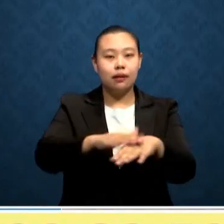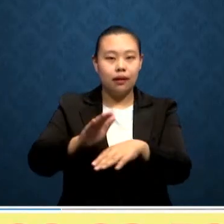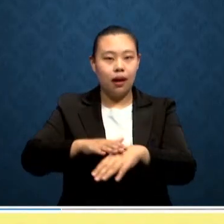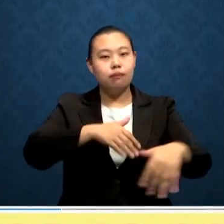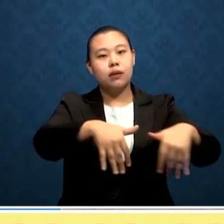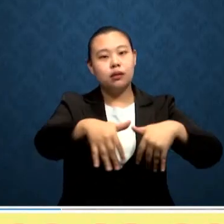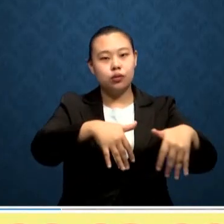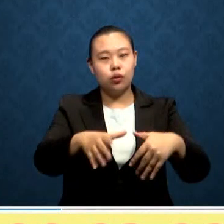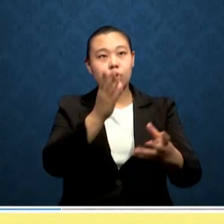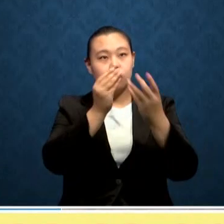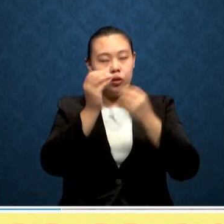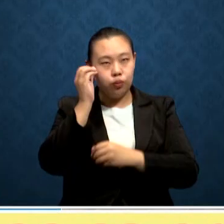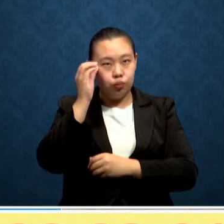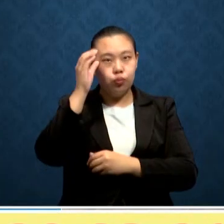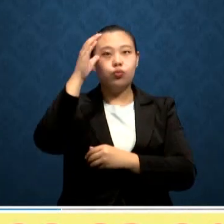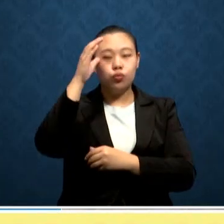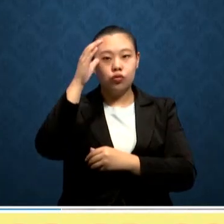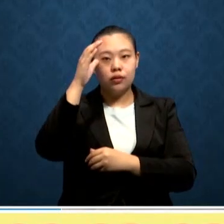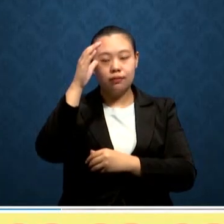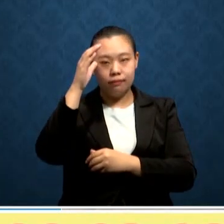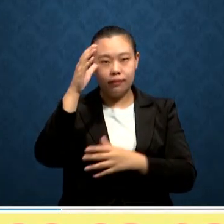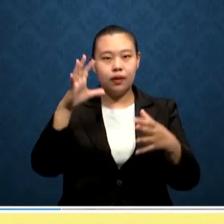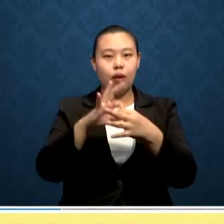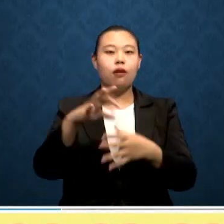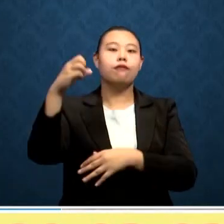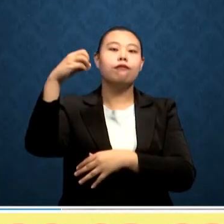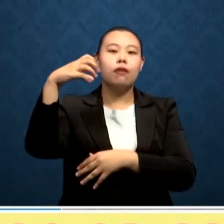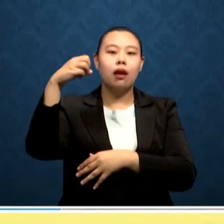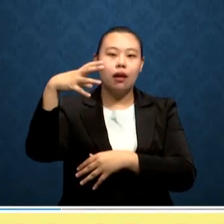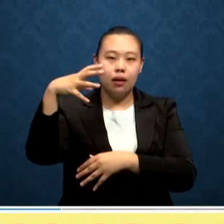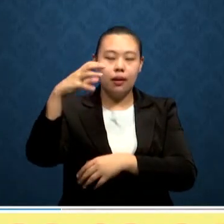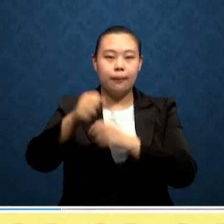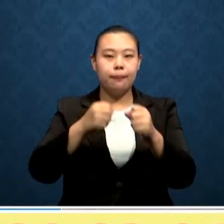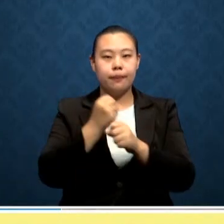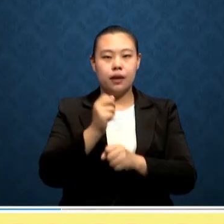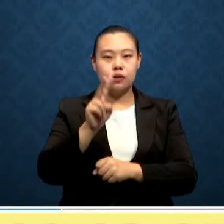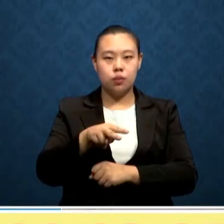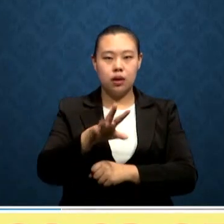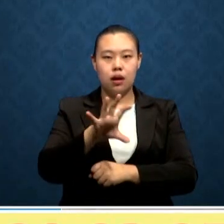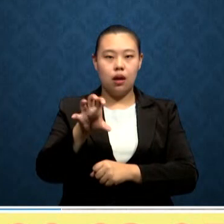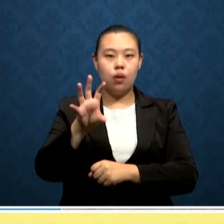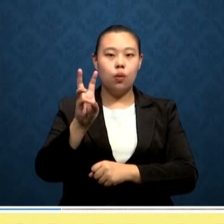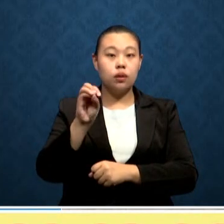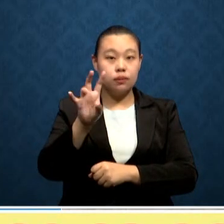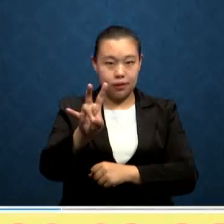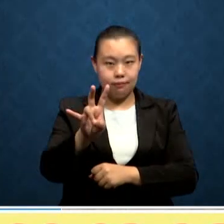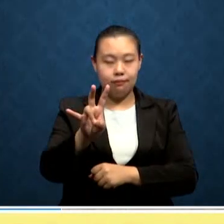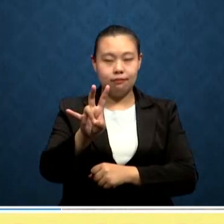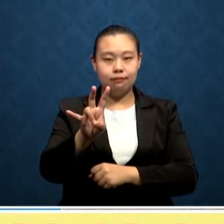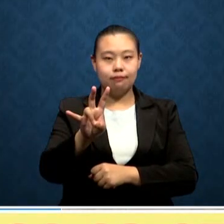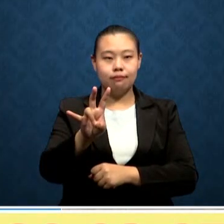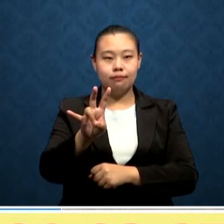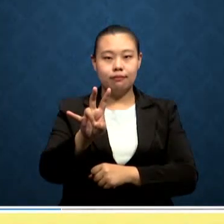และมีส่วนร่วมทางด้านไฟฟ้าปีพ.ศ. 2567นี้เอง